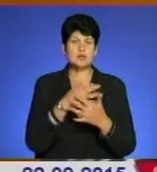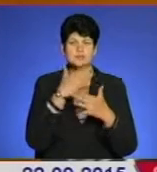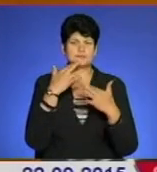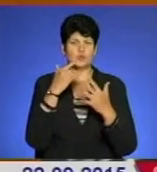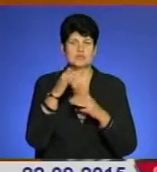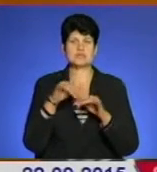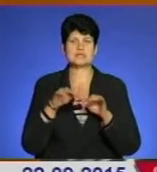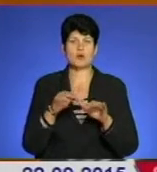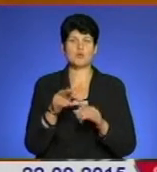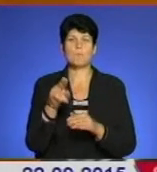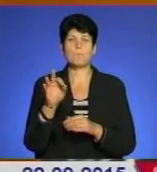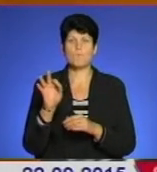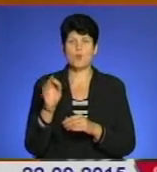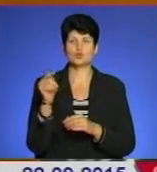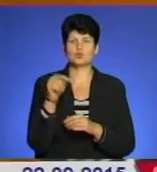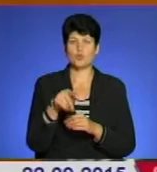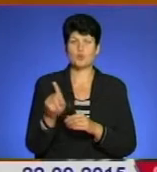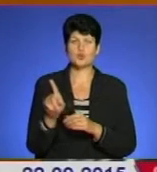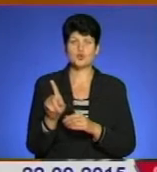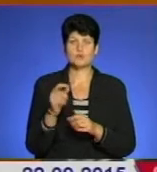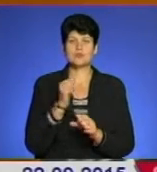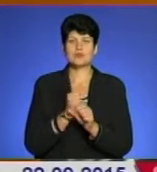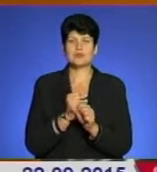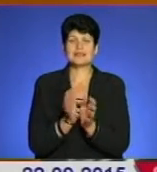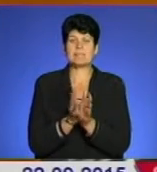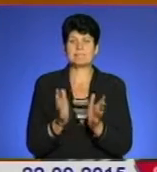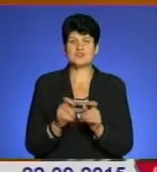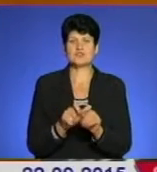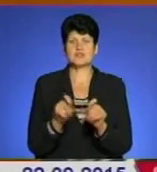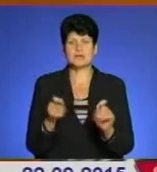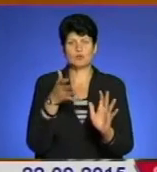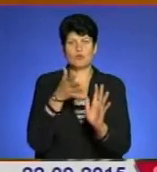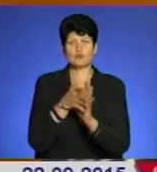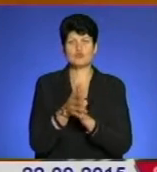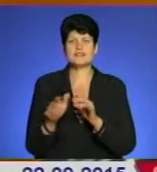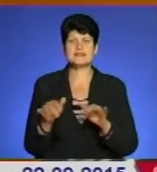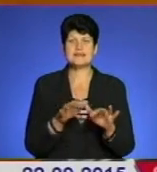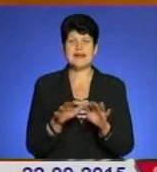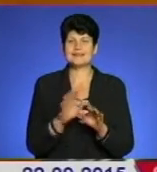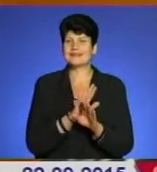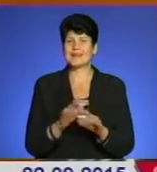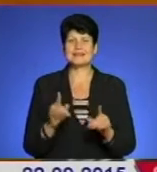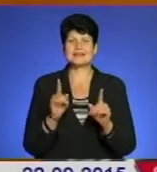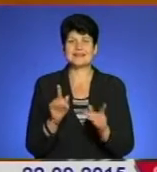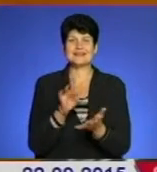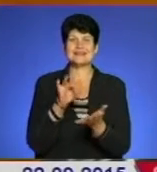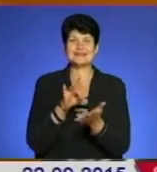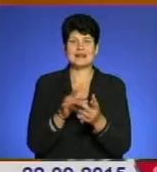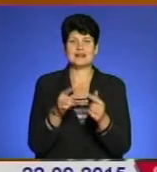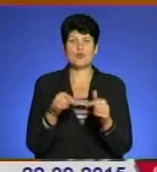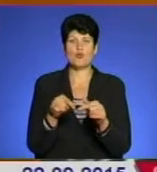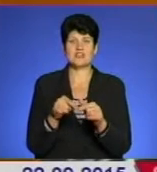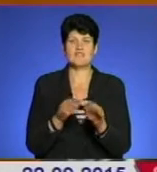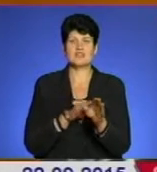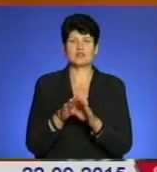по тому, щоб зробити більш відкритою, більш прозорою діяльність не тільки центральних органів